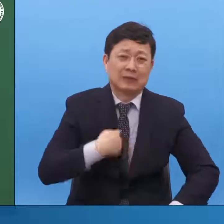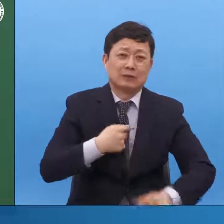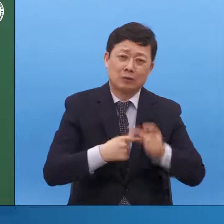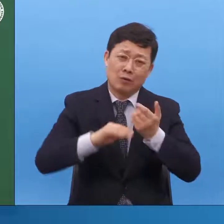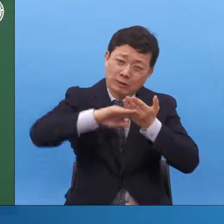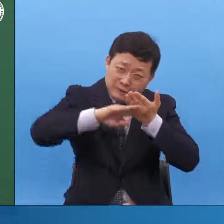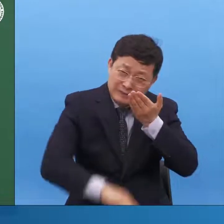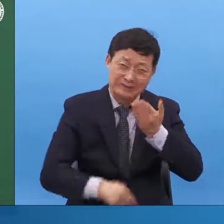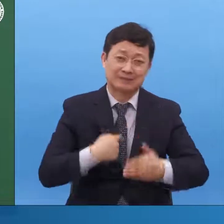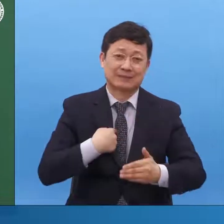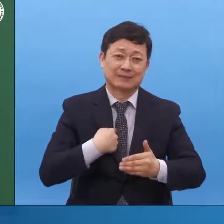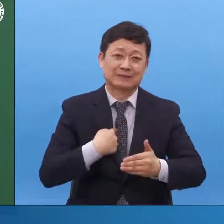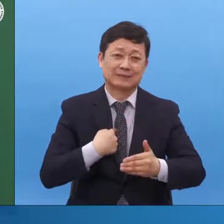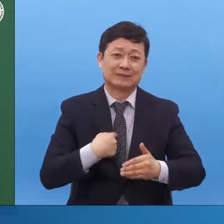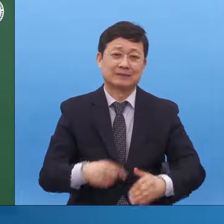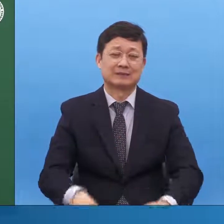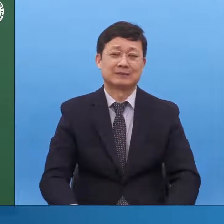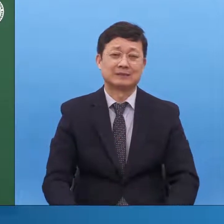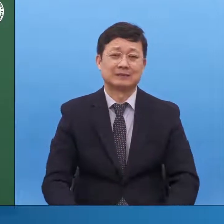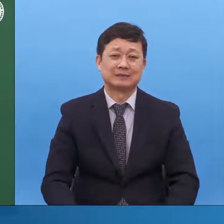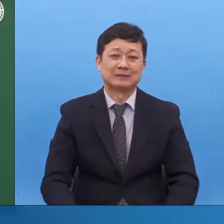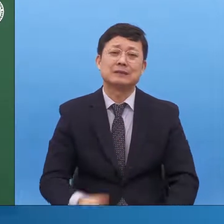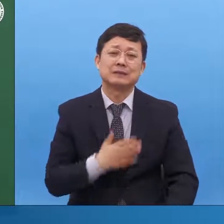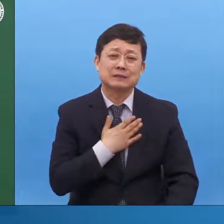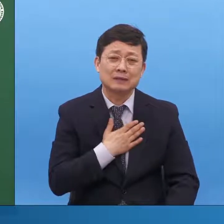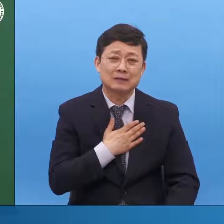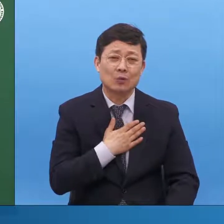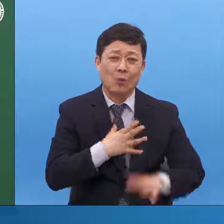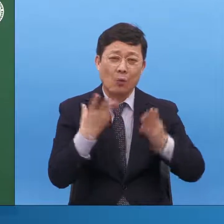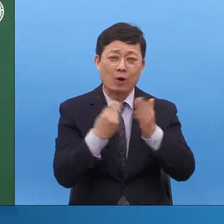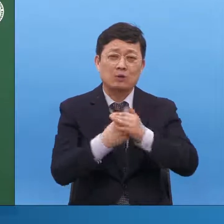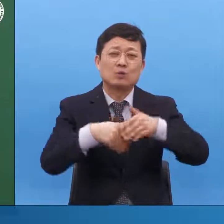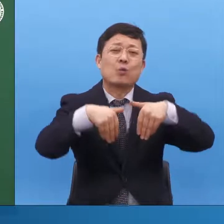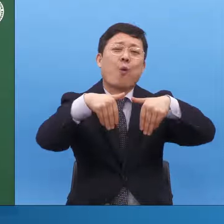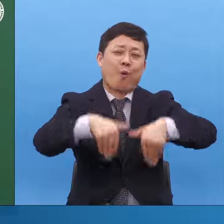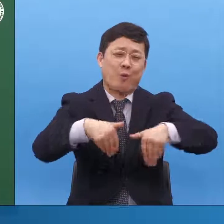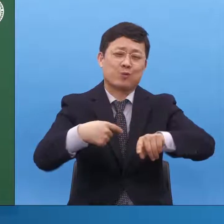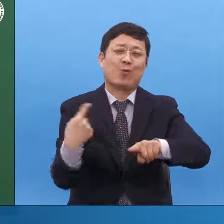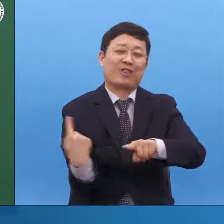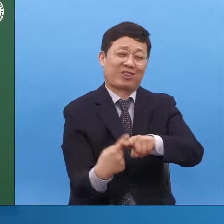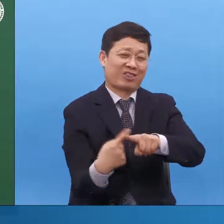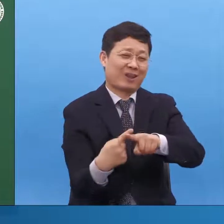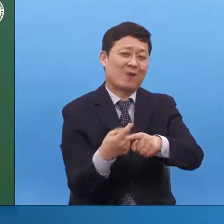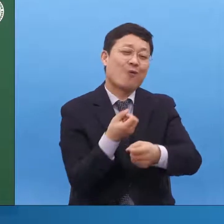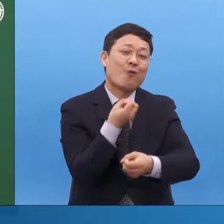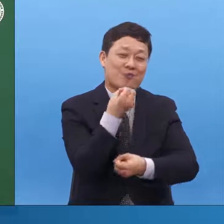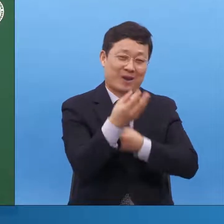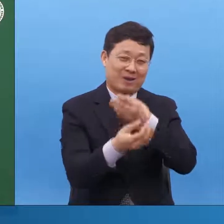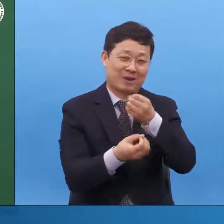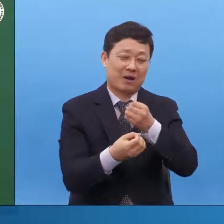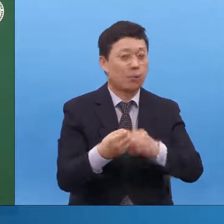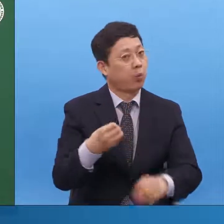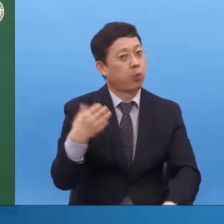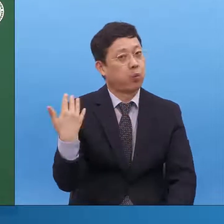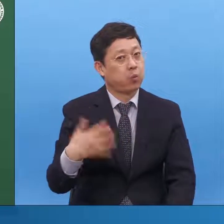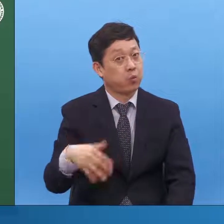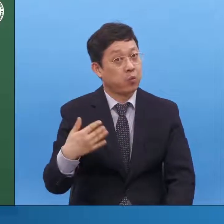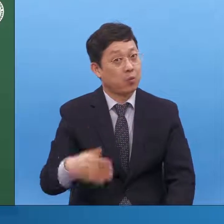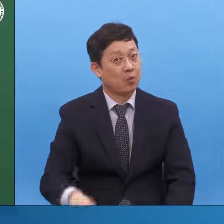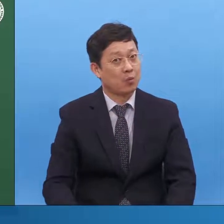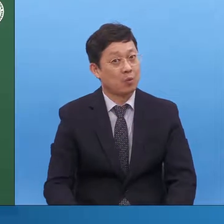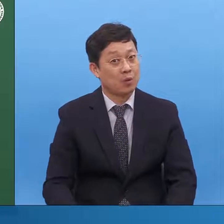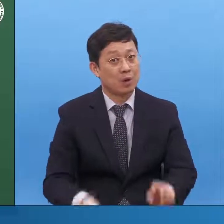feet. 그 역할을 한 사람입니다. And so he was the one who played out 대단하지. that role. He was outstanding. 그래서 마태복음